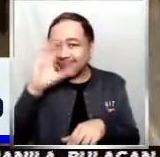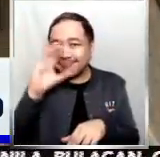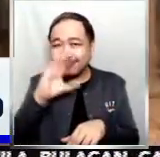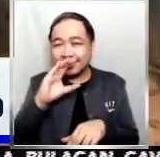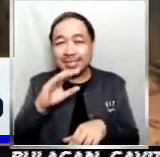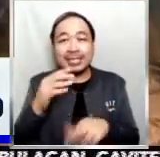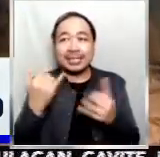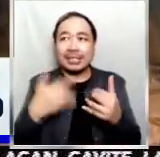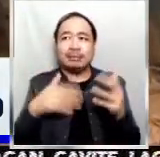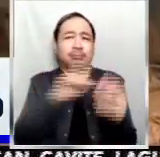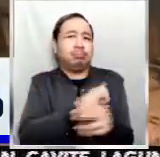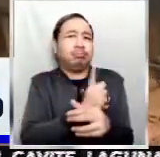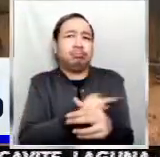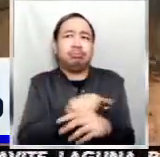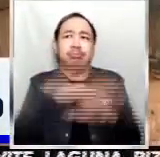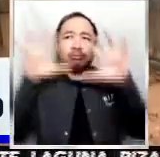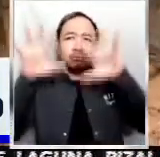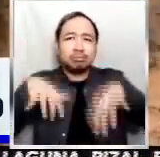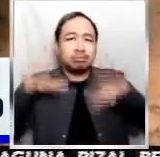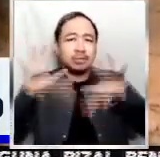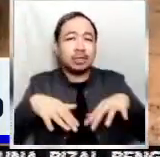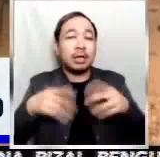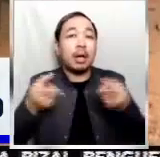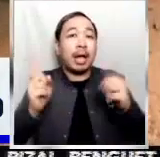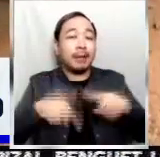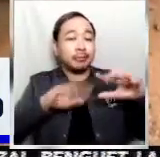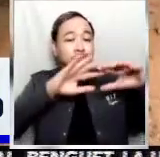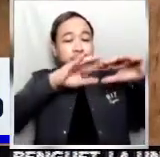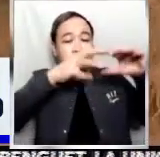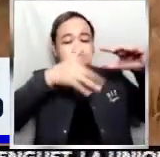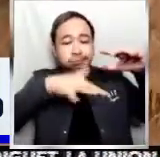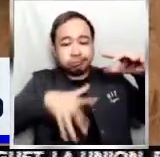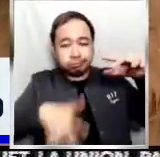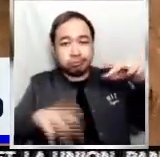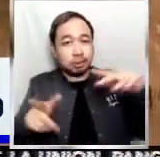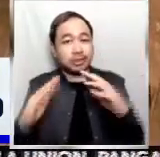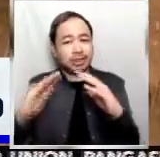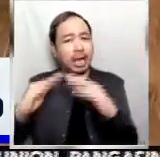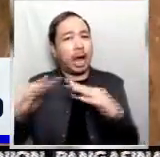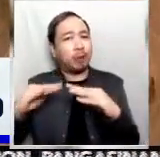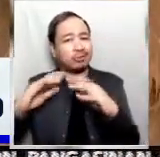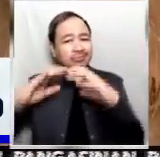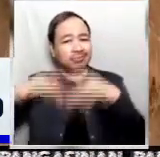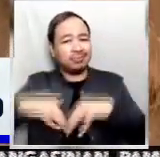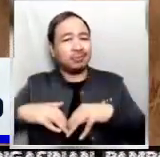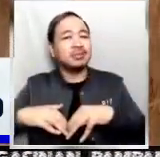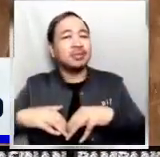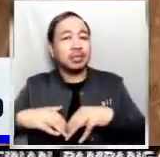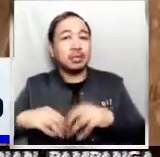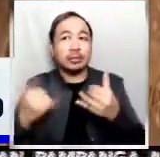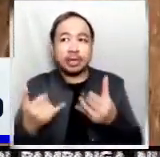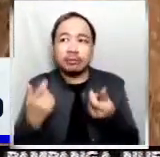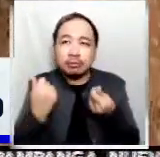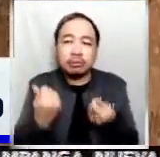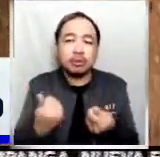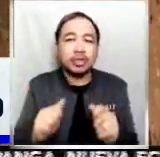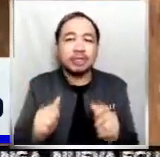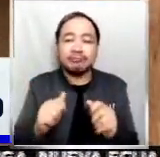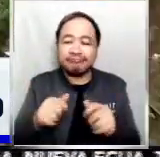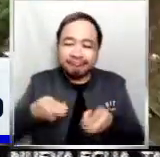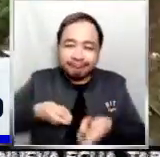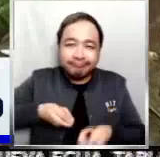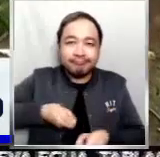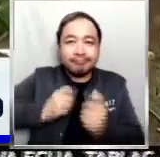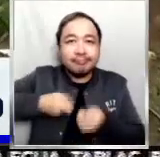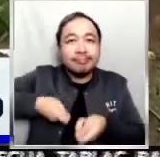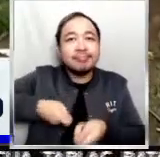na tumabon sa 2 bahay dito. Mula pa kagabi, walang patid sa paghuhukaya mga otoridad, pero kaninang tanghali lamang nahukay